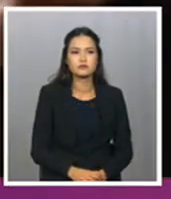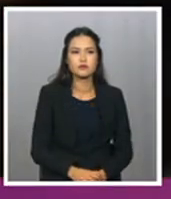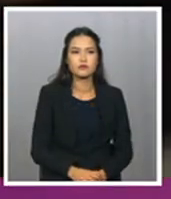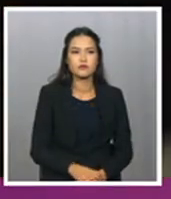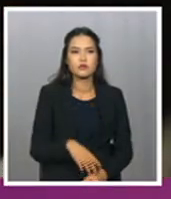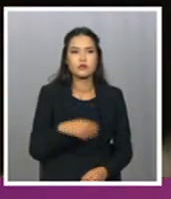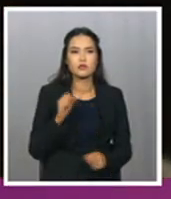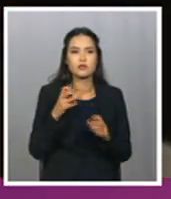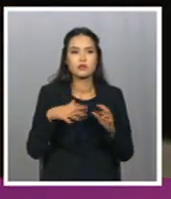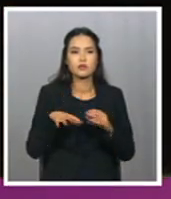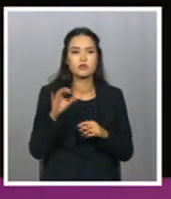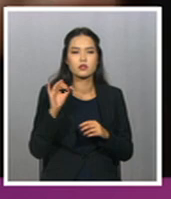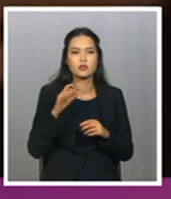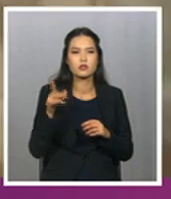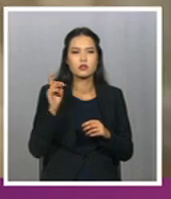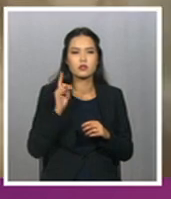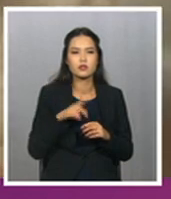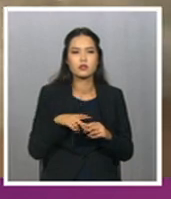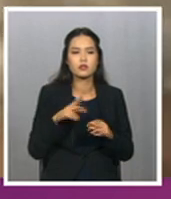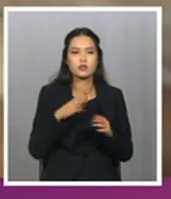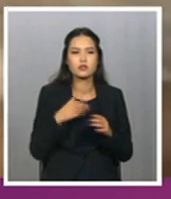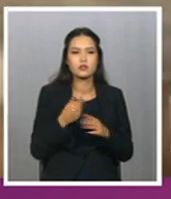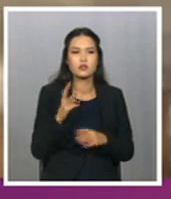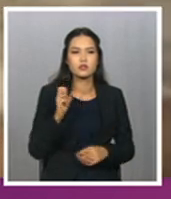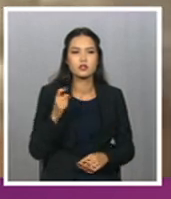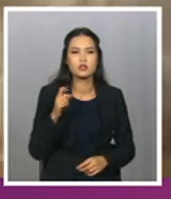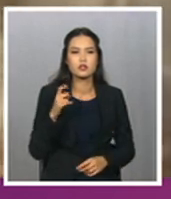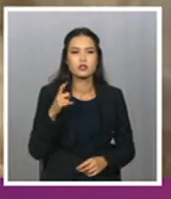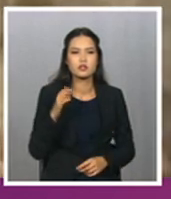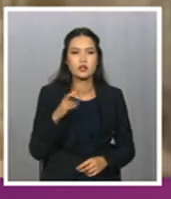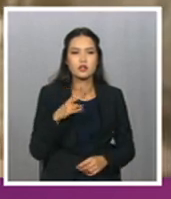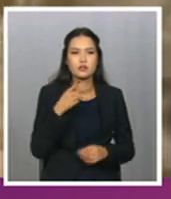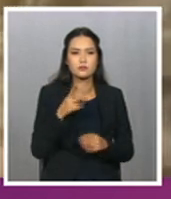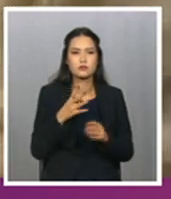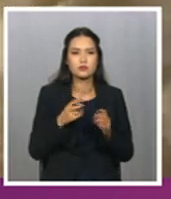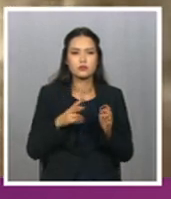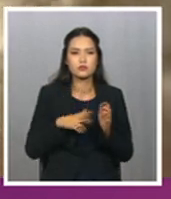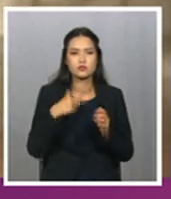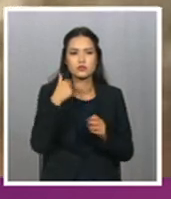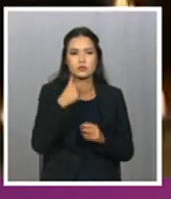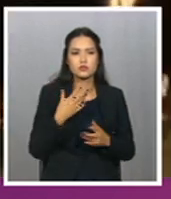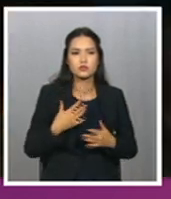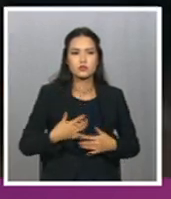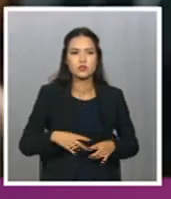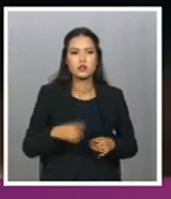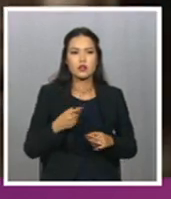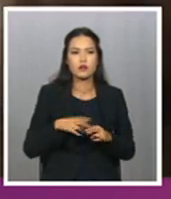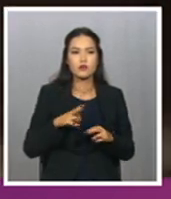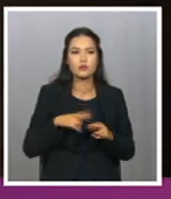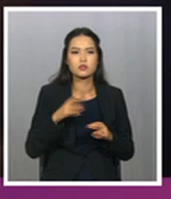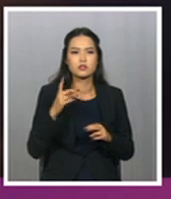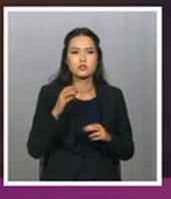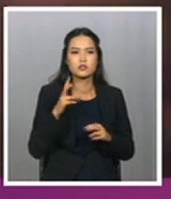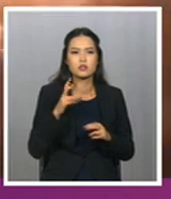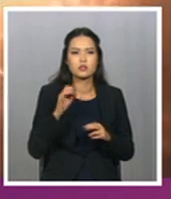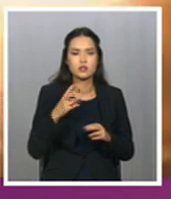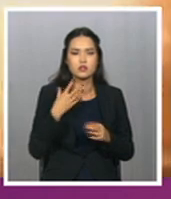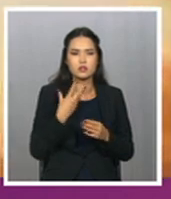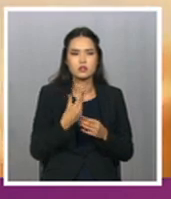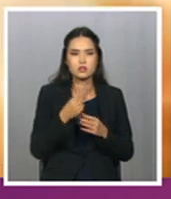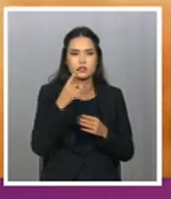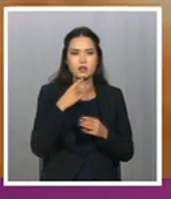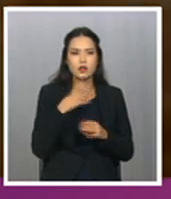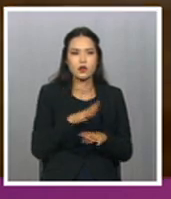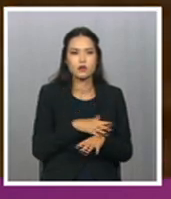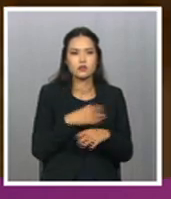Адамзат тарихындағы алып тұлғалардың бірі Шыңғысхан 1155 жылы туған. Ол әкесі Есөкей татарлар қолынан қаза тапқан соң, ұзақ